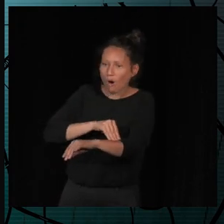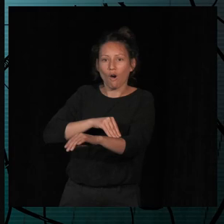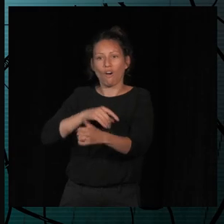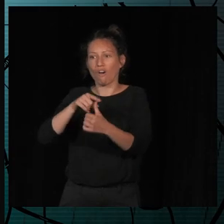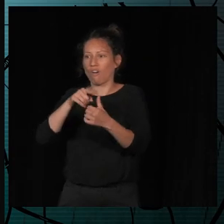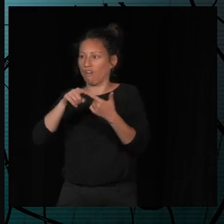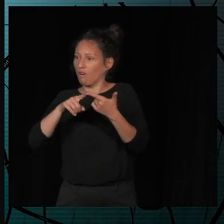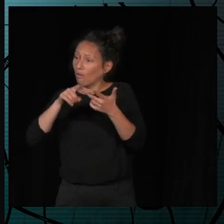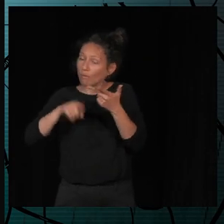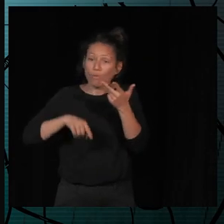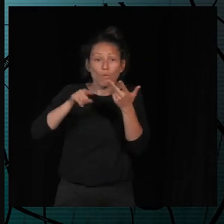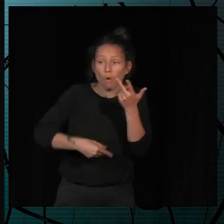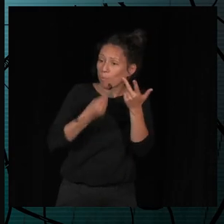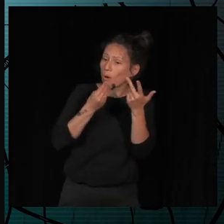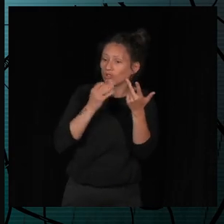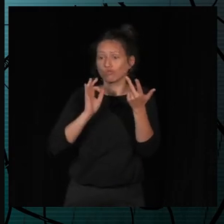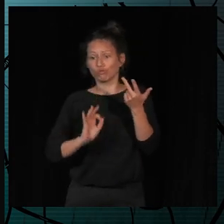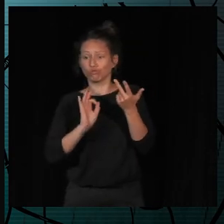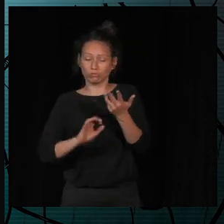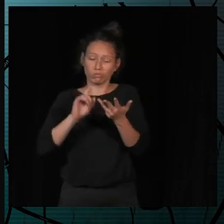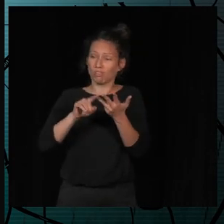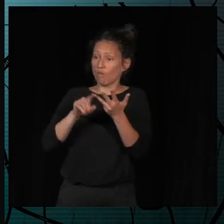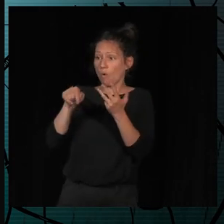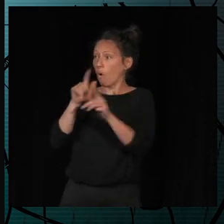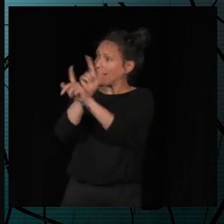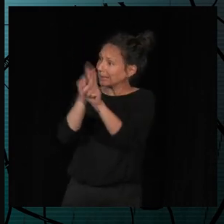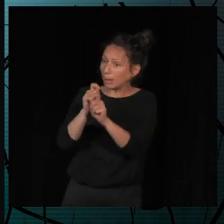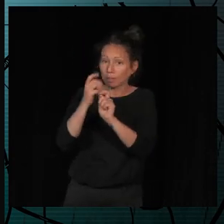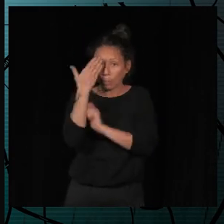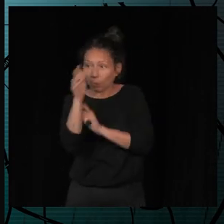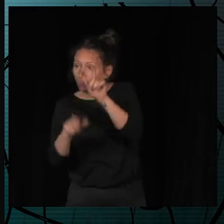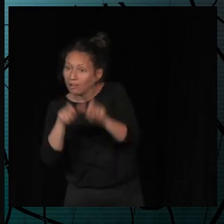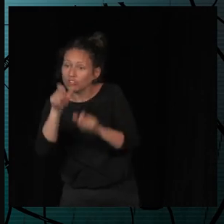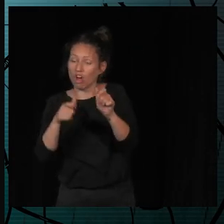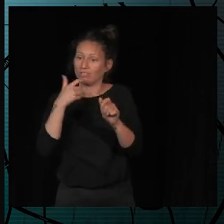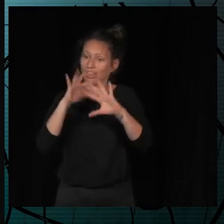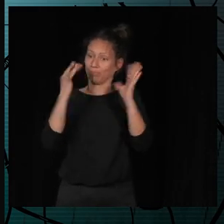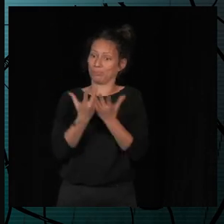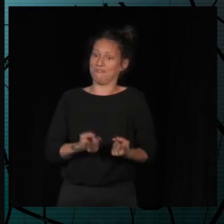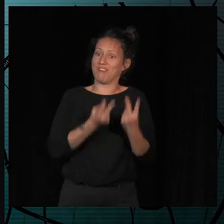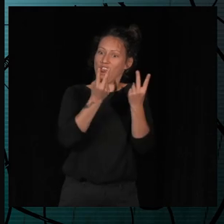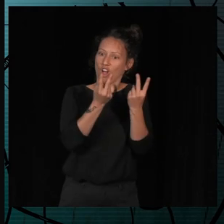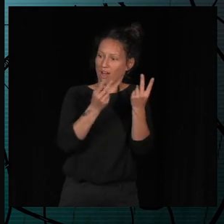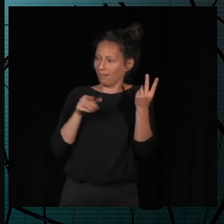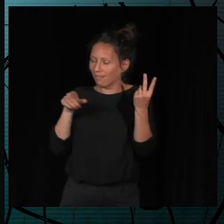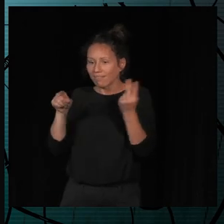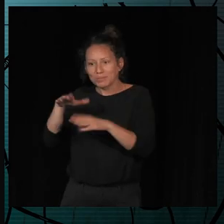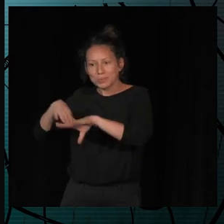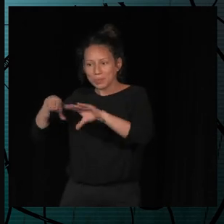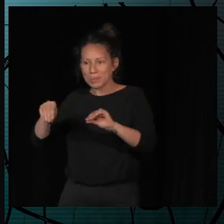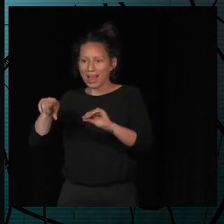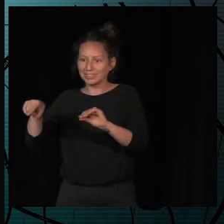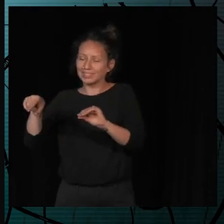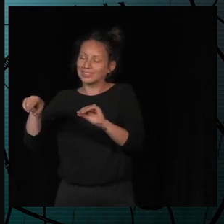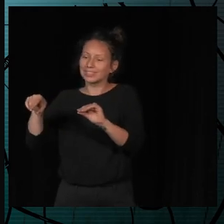vie équilibrée respecter les autres être dans des valeurs en commun et là d'un coup il se passe complètement autre chose que le